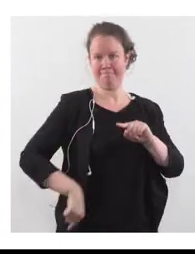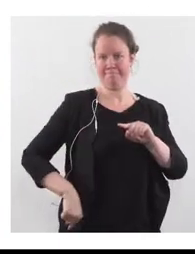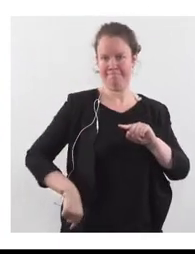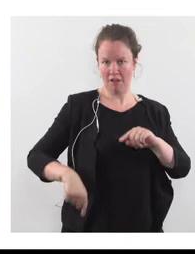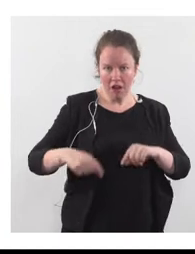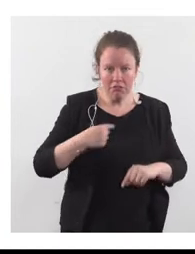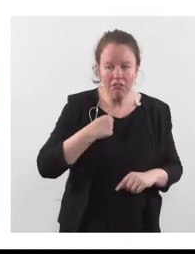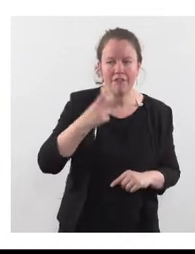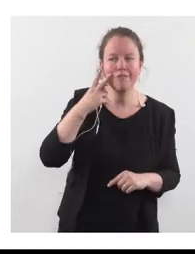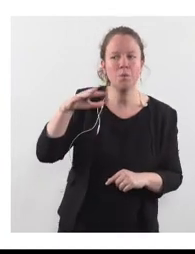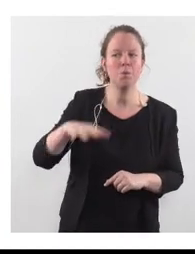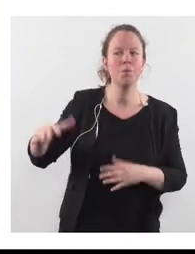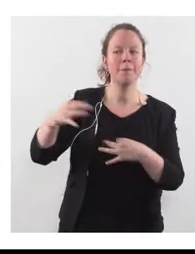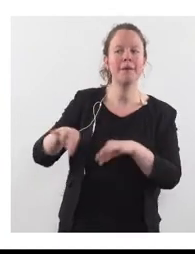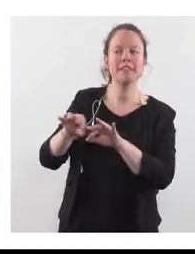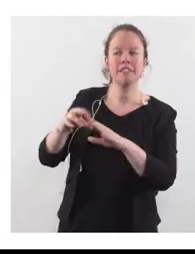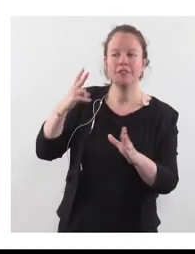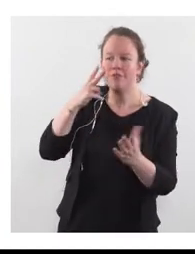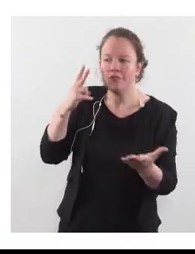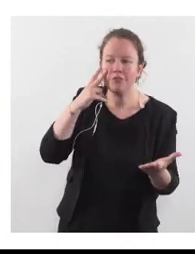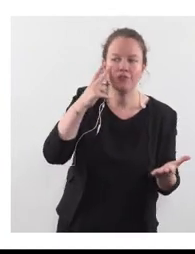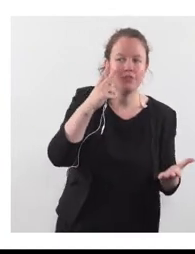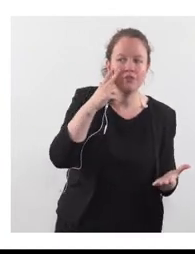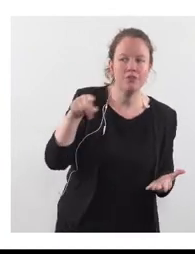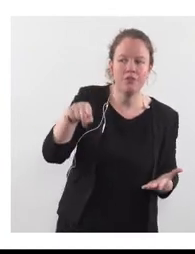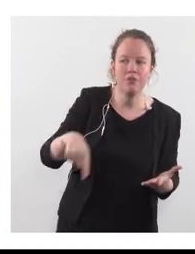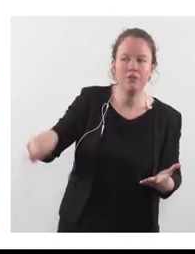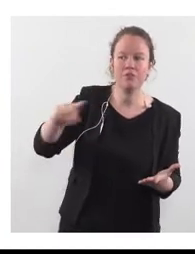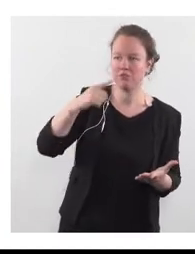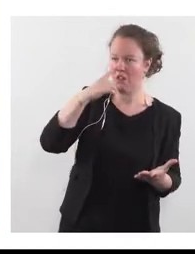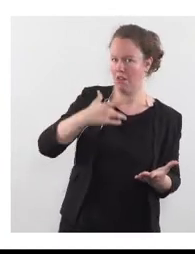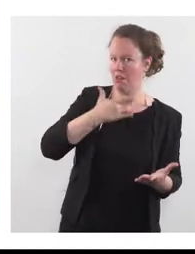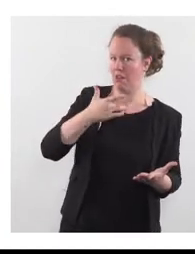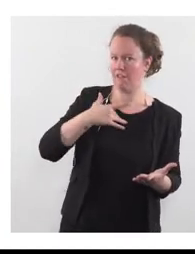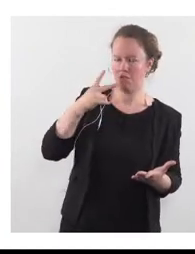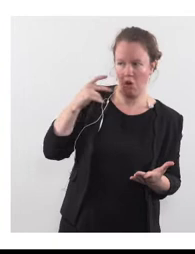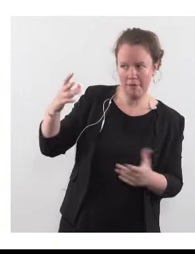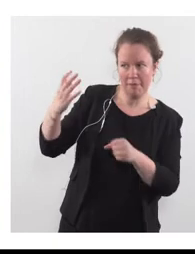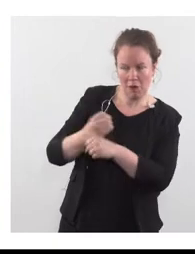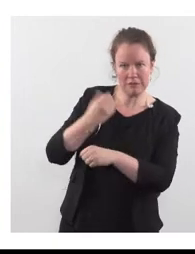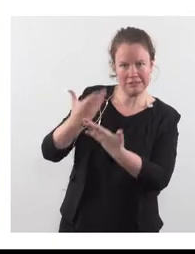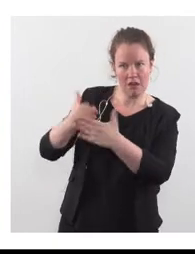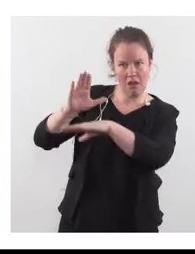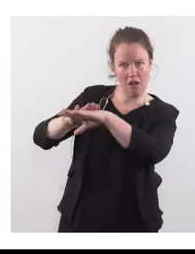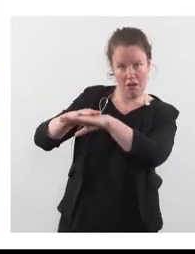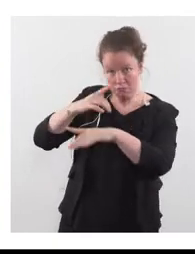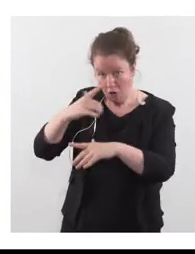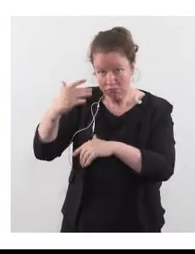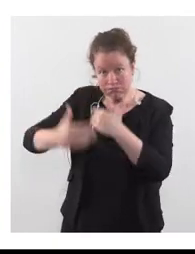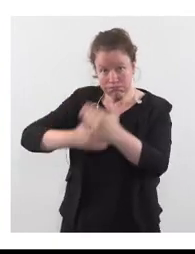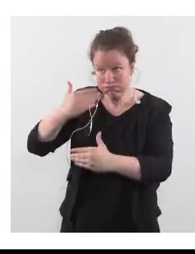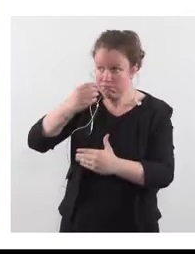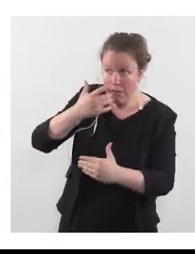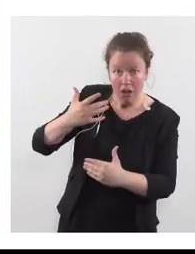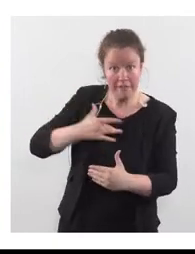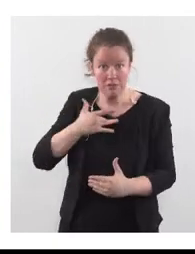tels pouvoirs et qui les ont utilisés, comment, dans quel cadre, et qu'est-ce que ça a permis d'avancer. En 2021, nous avons